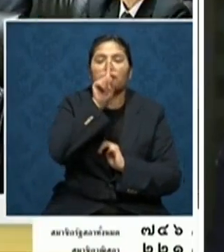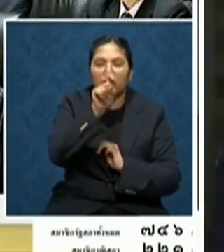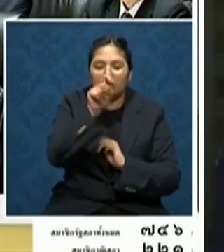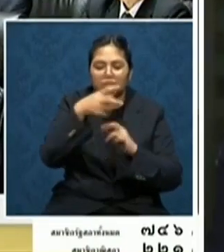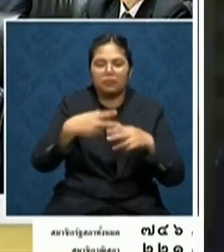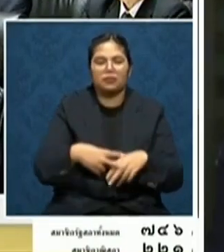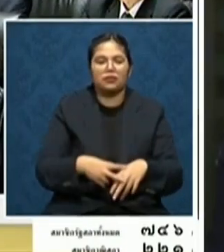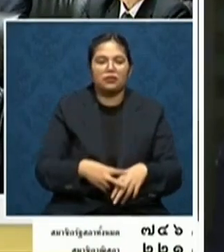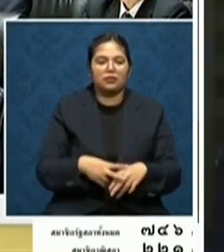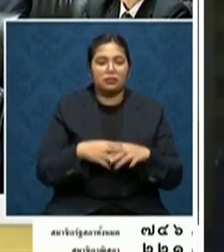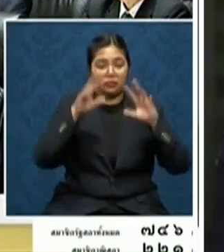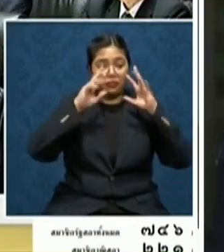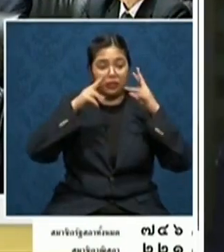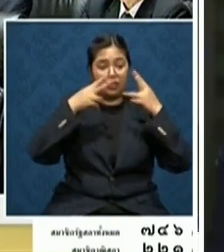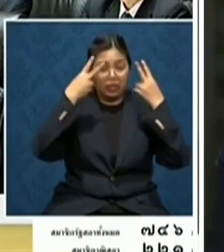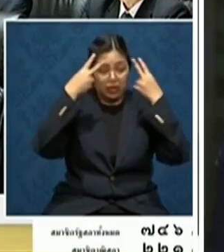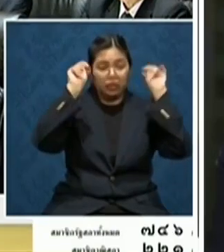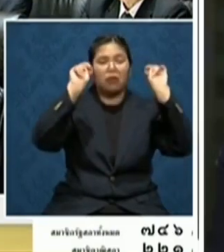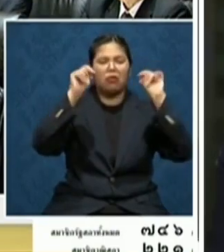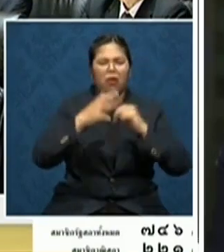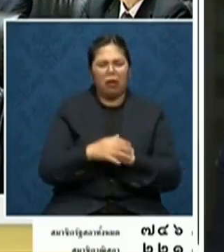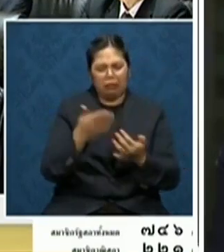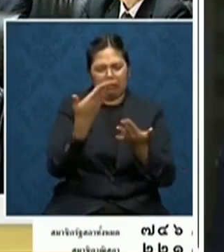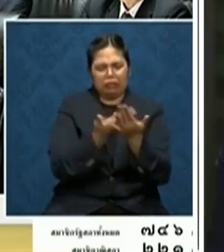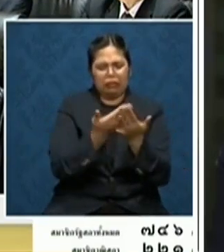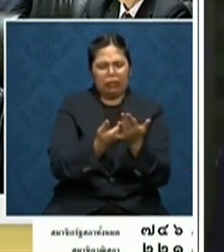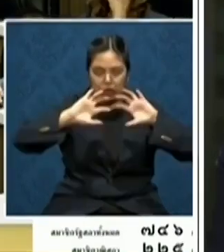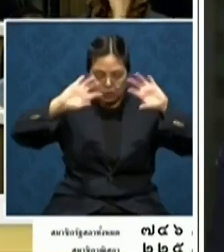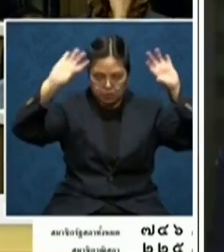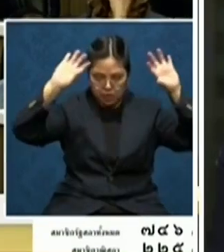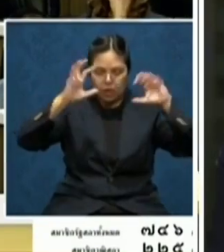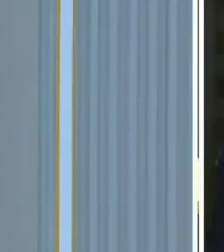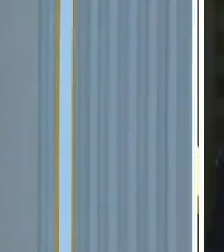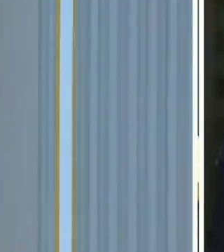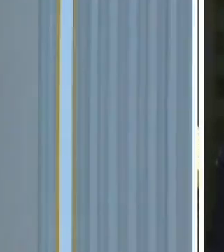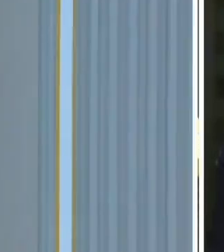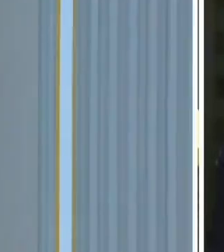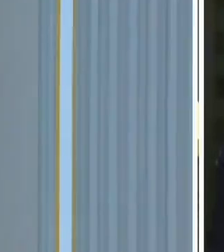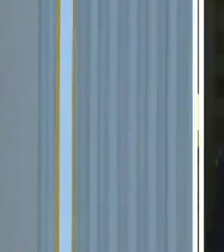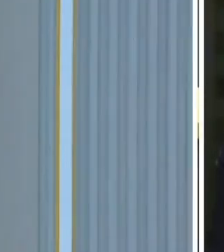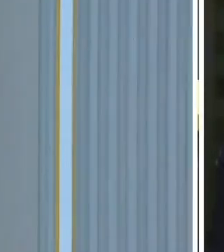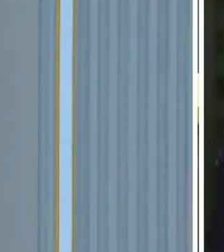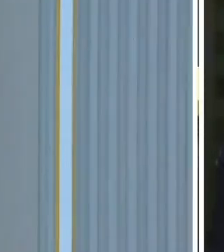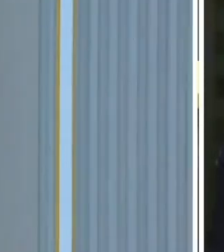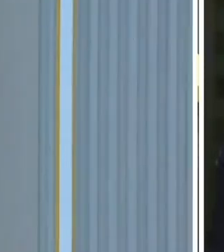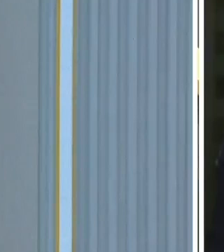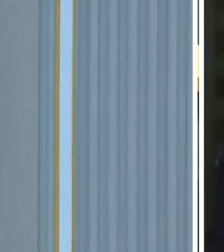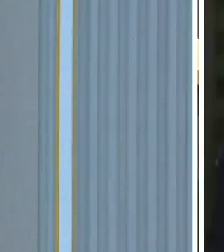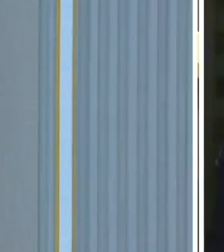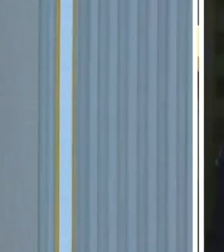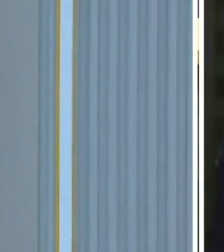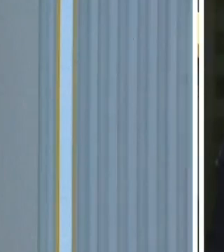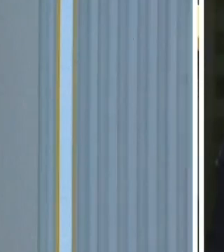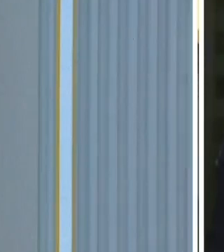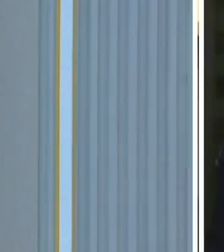ไหนหรือไม่นะครับอาจจะทีนี้ค่ะอาจารย์อยากให้อาจารย์ช่วยมองต่อเลยนะคะว่าถ้านโยบายไม่ตรงปกแบบนี้จริงๆเนี่ยมันจะ